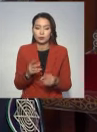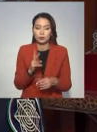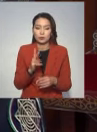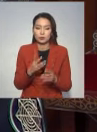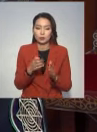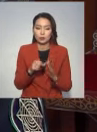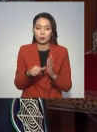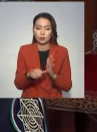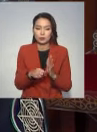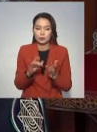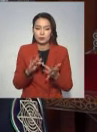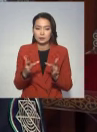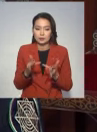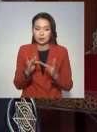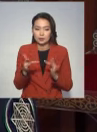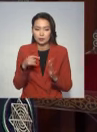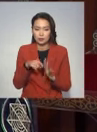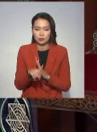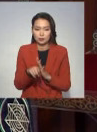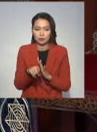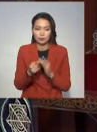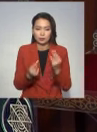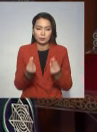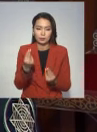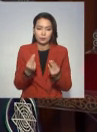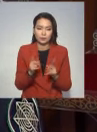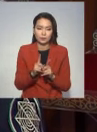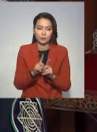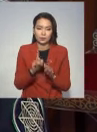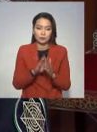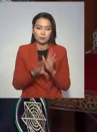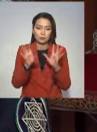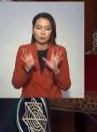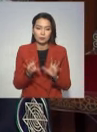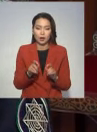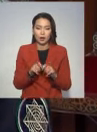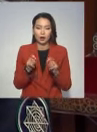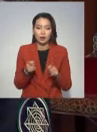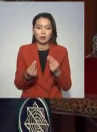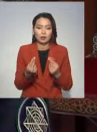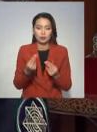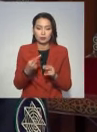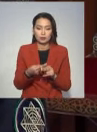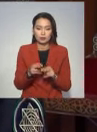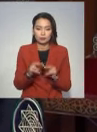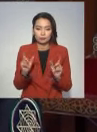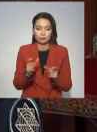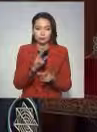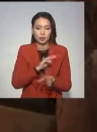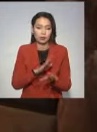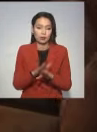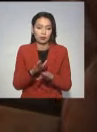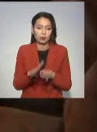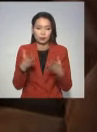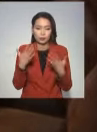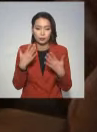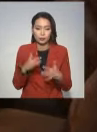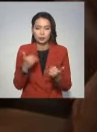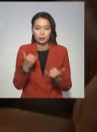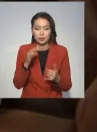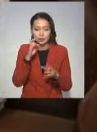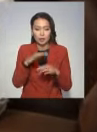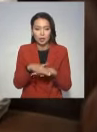2416 сайт интернет ішіндегі заңсыз ашылған ойын саттар бұғатталып жұмыстар атқарып жатыр. Енді